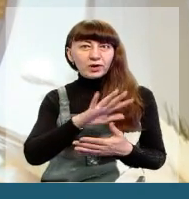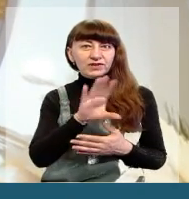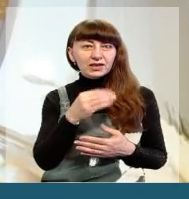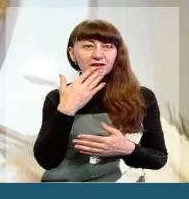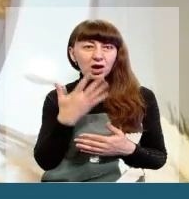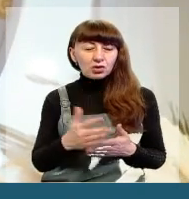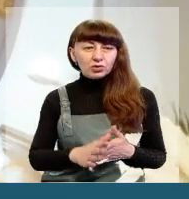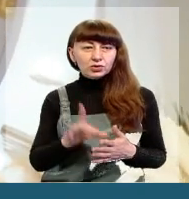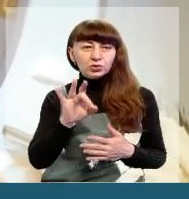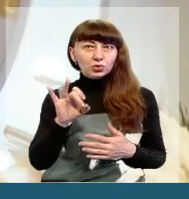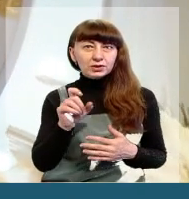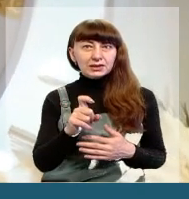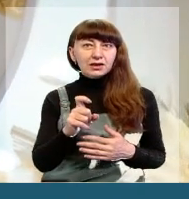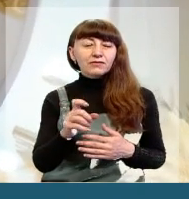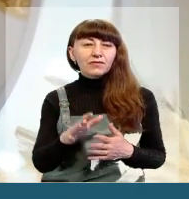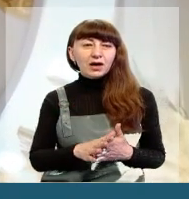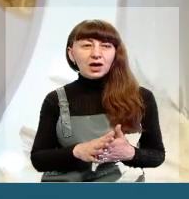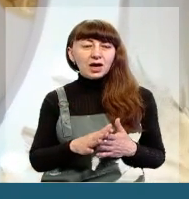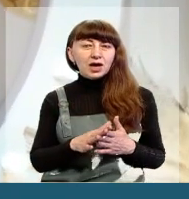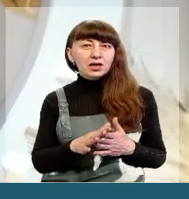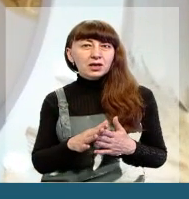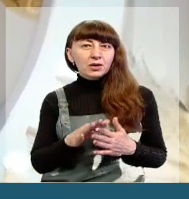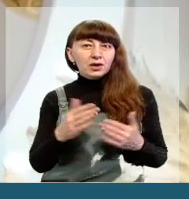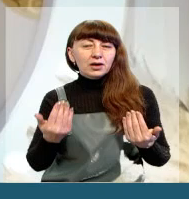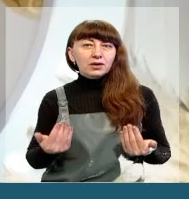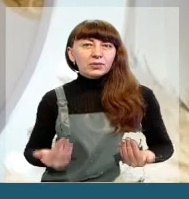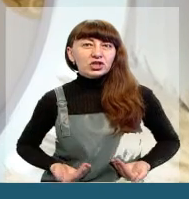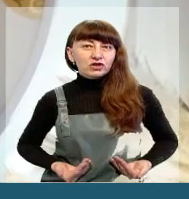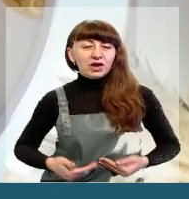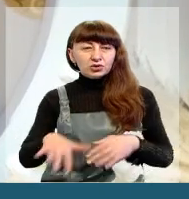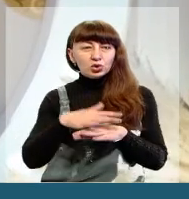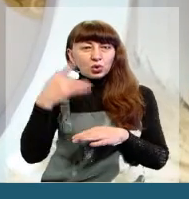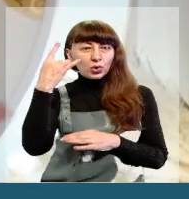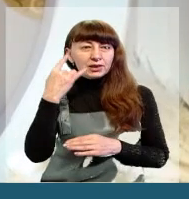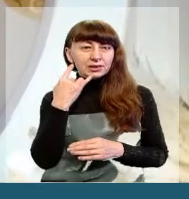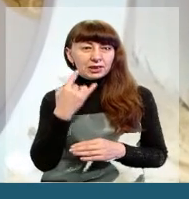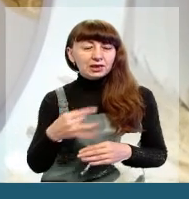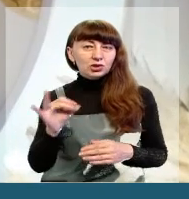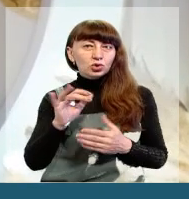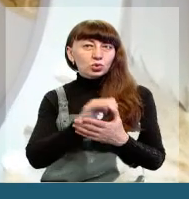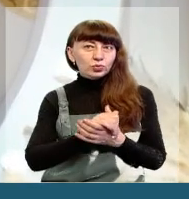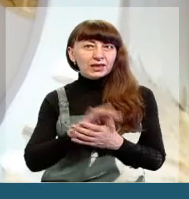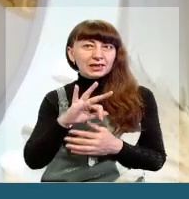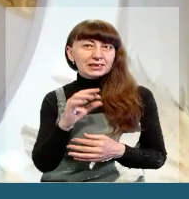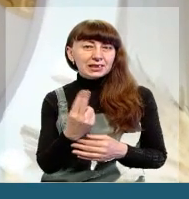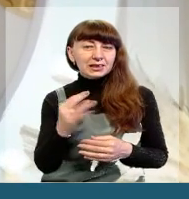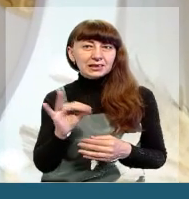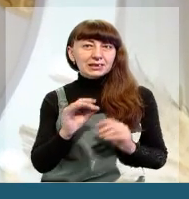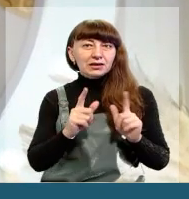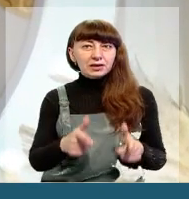народов тюркского происхождения, проживающих в Казахстане, а также дружба и